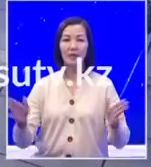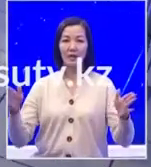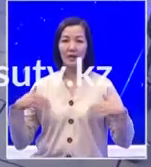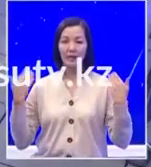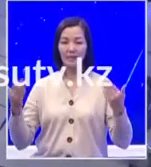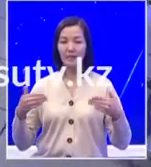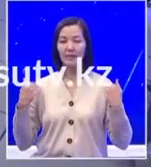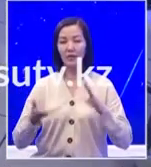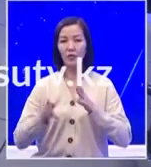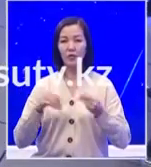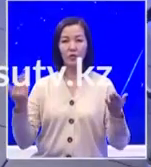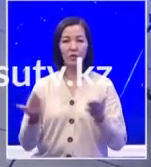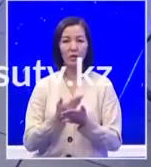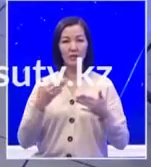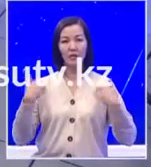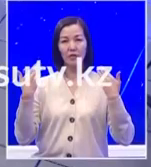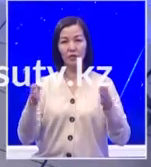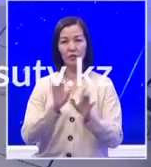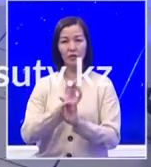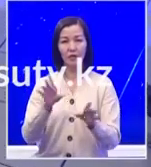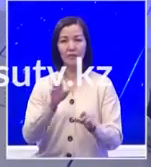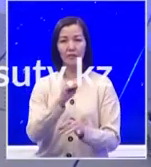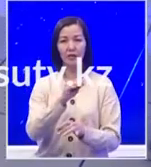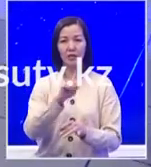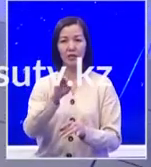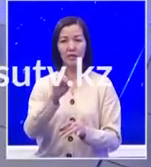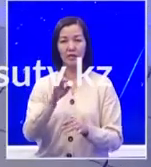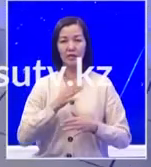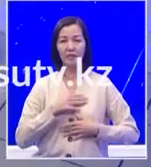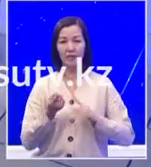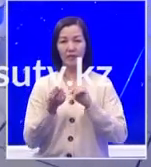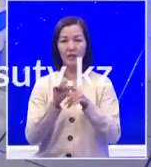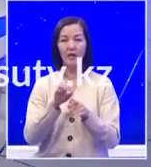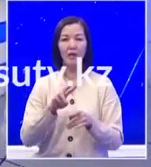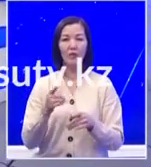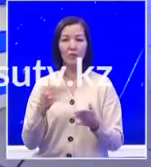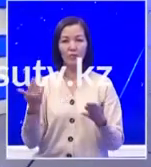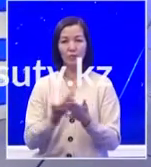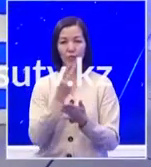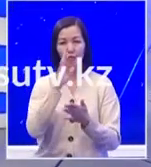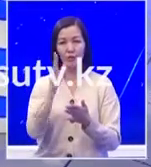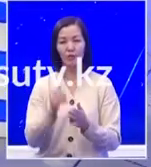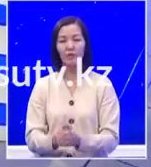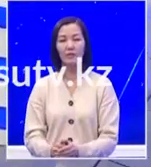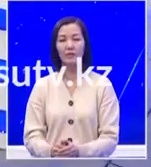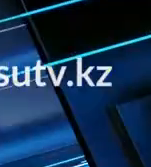Армысыздар, тікелей эфирде қорытынды жаңалықтар. Студияда Жазира Исаева, Сурда Алдармада, Айгүл Жұмашқызы. Бүгін көретіндеріңіз.